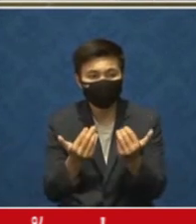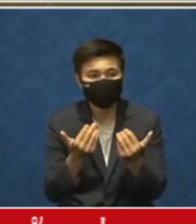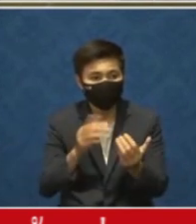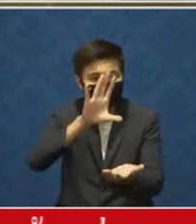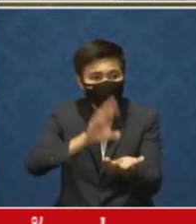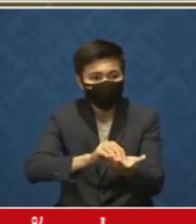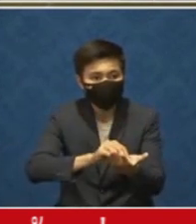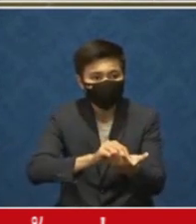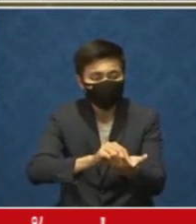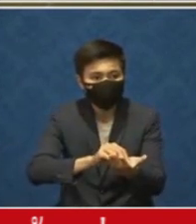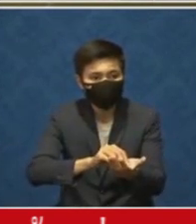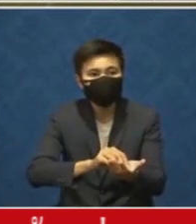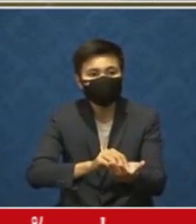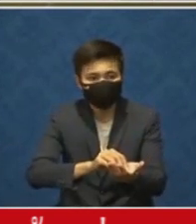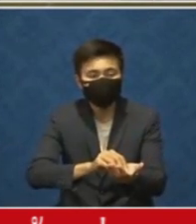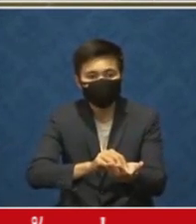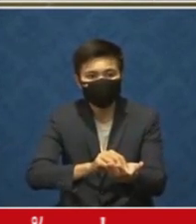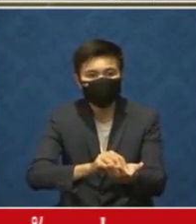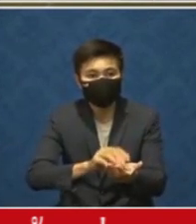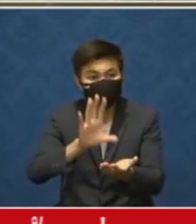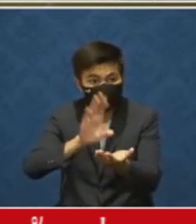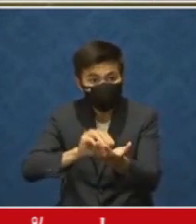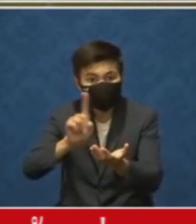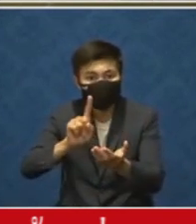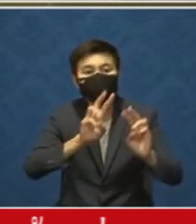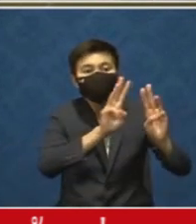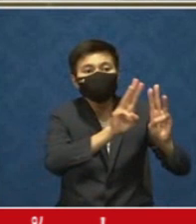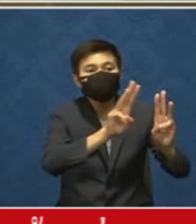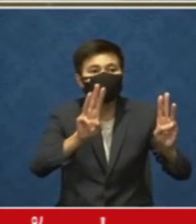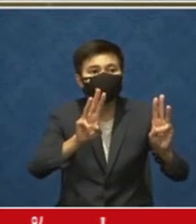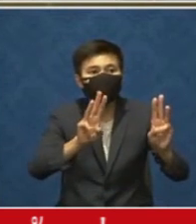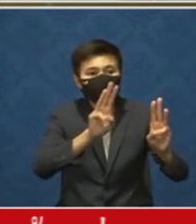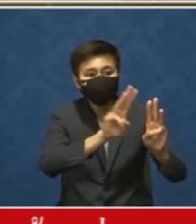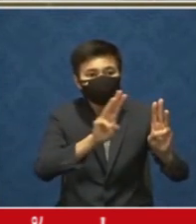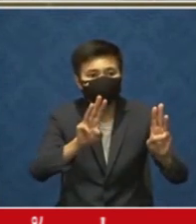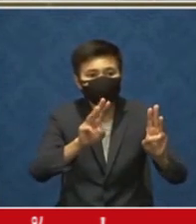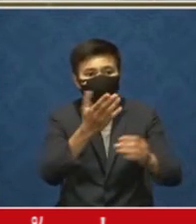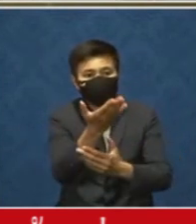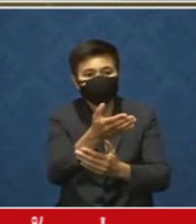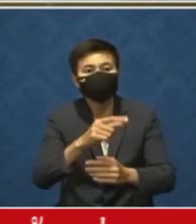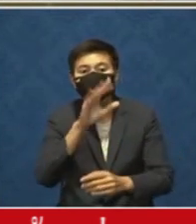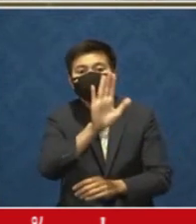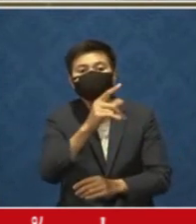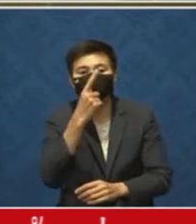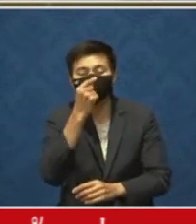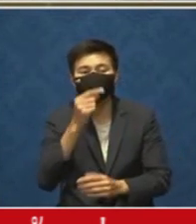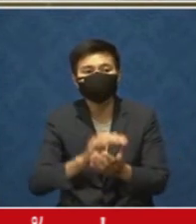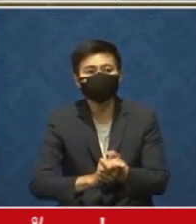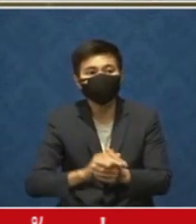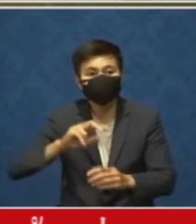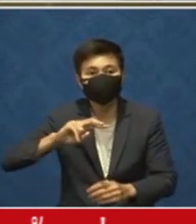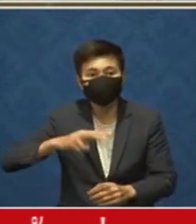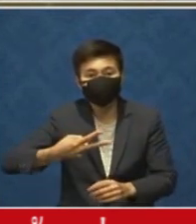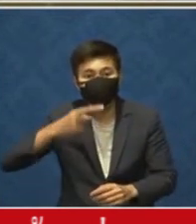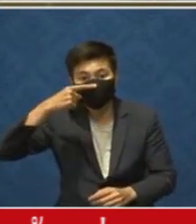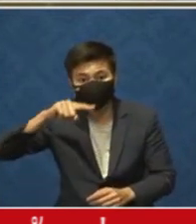ครับจากเว็บไซต์ militaryleague.com นะครับถ้าแปลเป็นไทยครับ